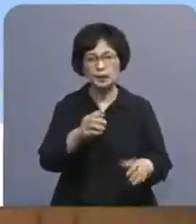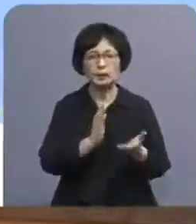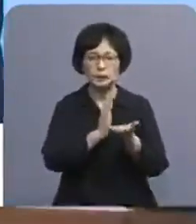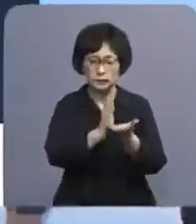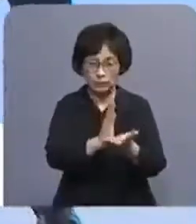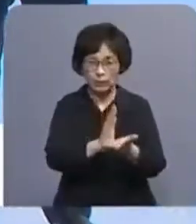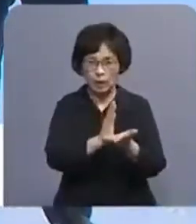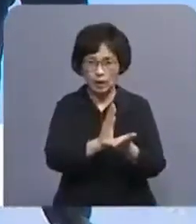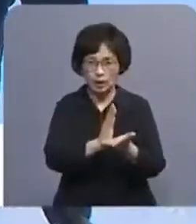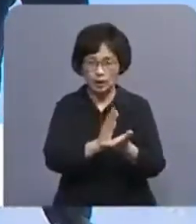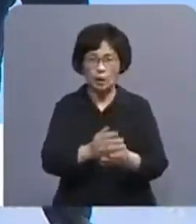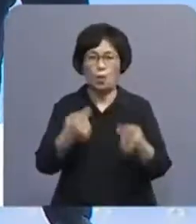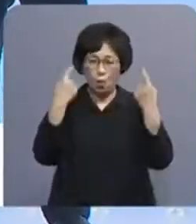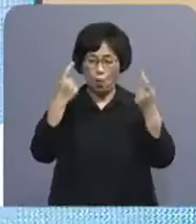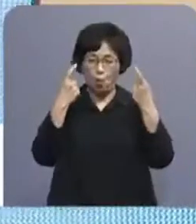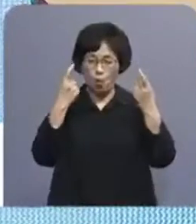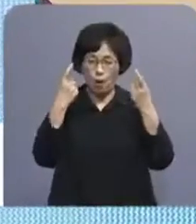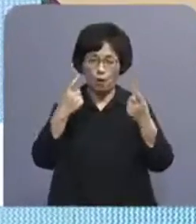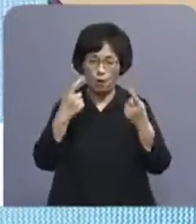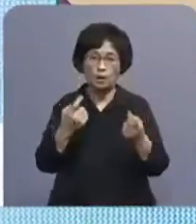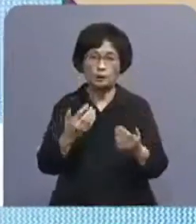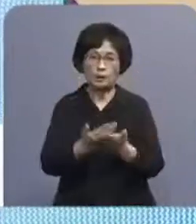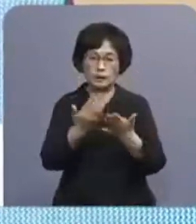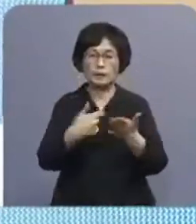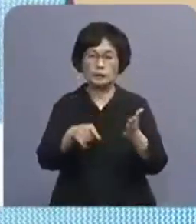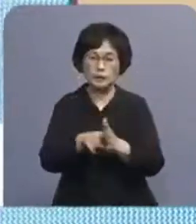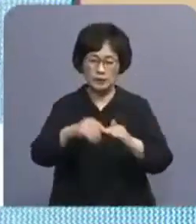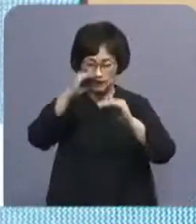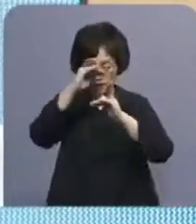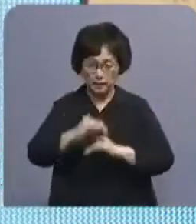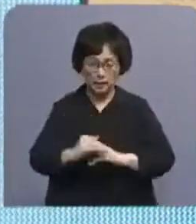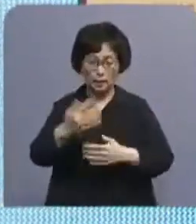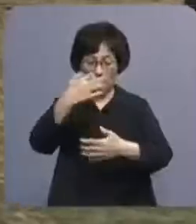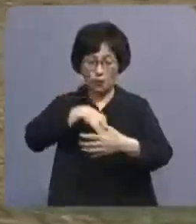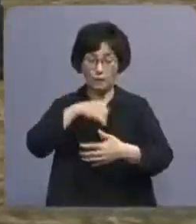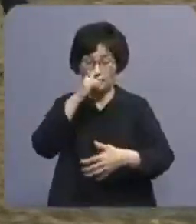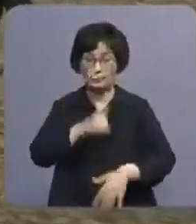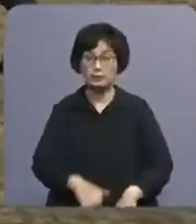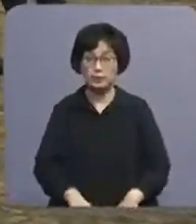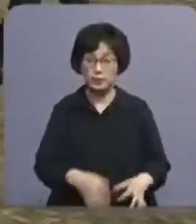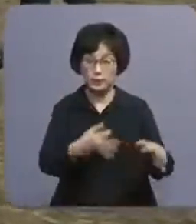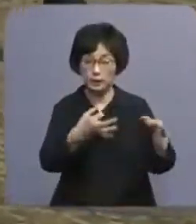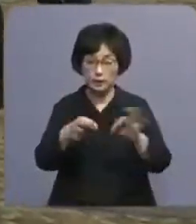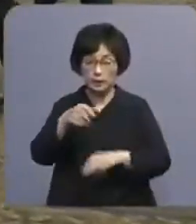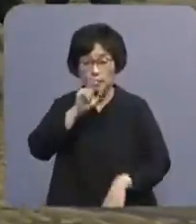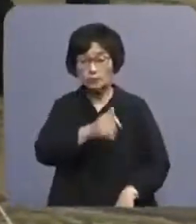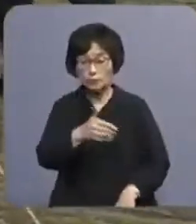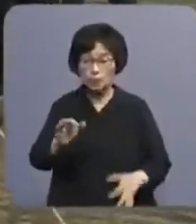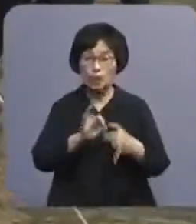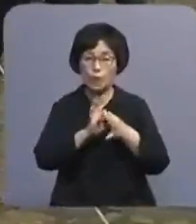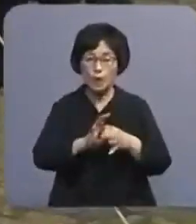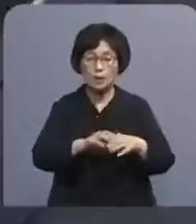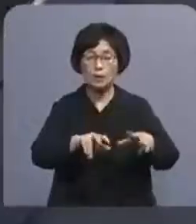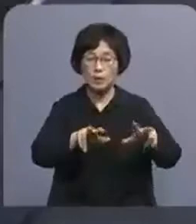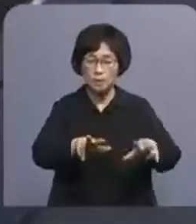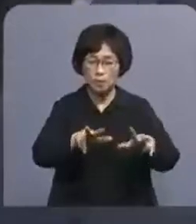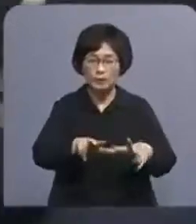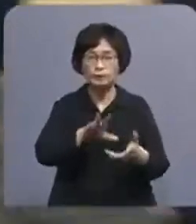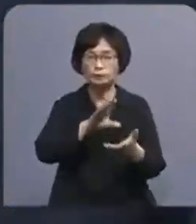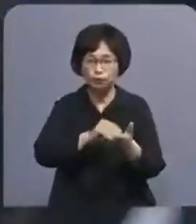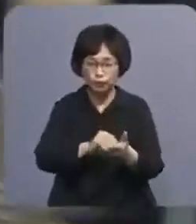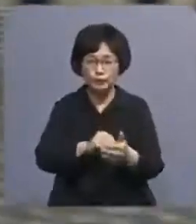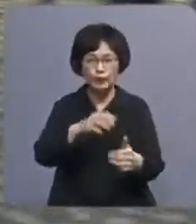내줘 사업 등 관광자원화 사업을 함께 하자는 내용이 담겼습니다 낙동강과 관련한 현안 문제와